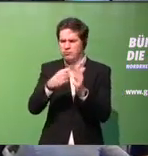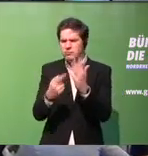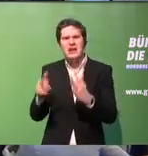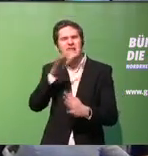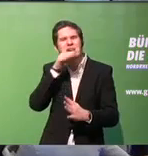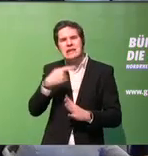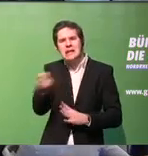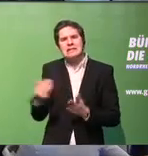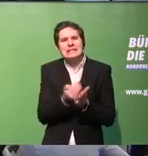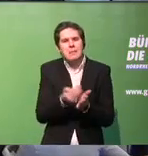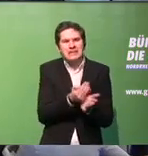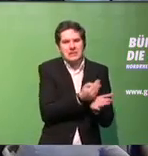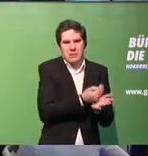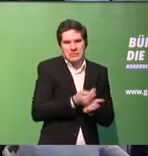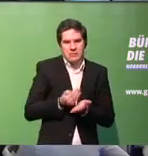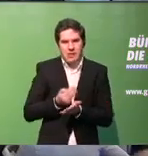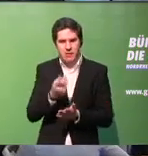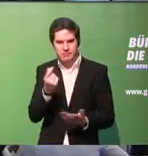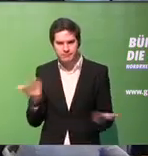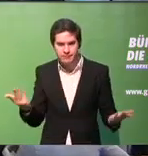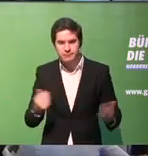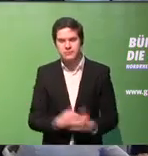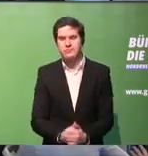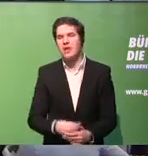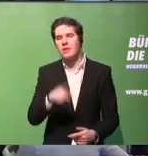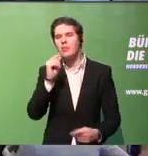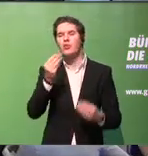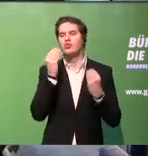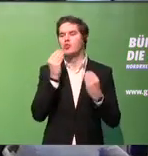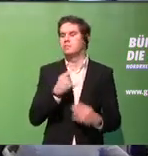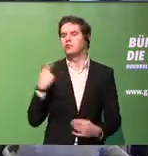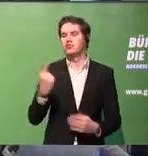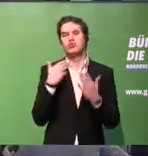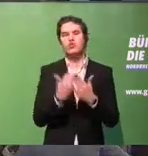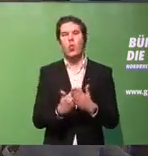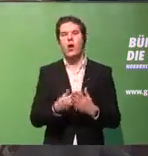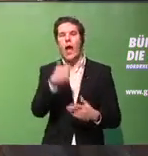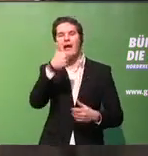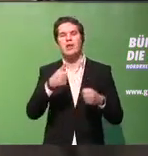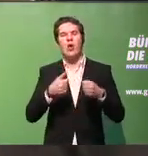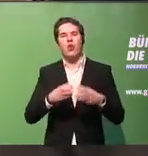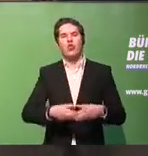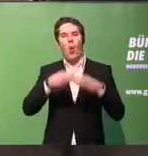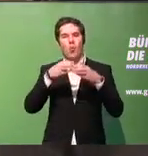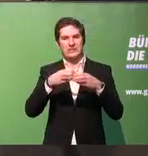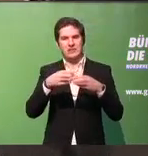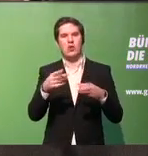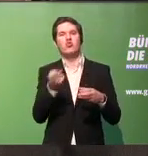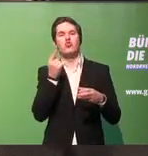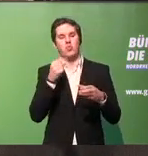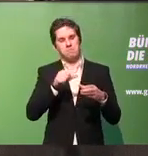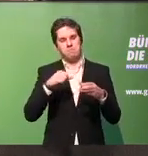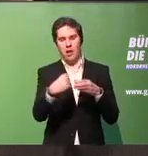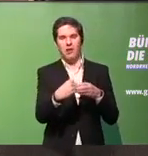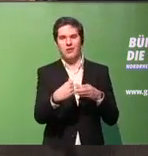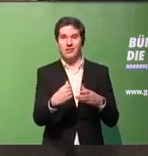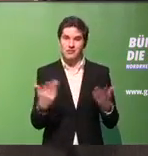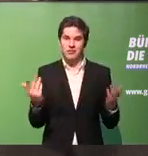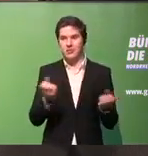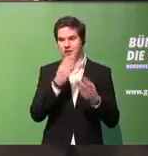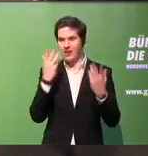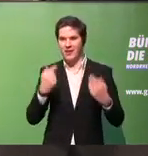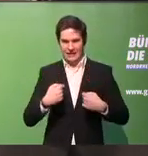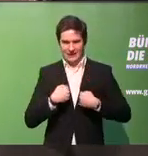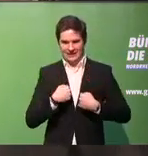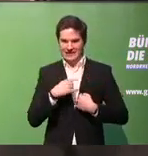für die AIDS-Hilfe. Und ich hab selber diese, also jeder bekommt dann eine Dose, auch mit Nummer und Namen. Und mein persönlicher Ehrgeiz ist, dass ich natürlich diese